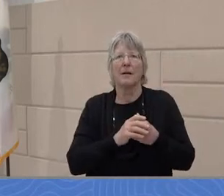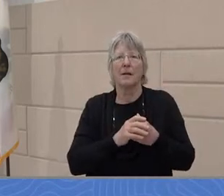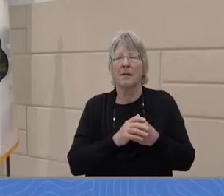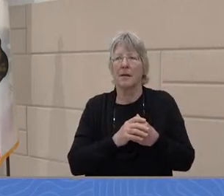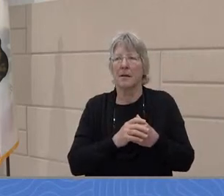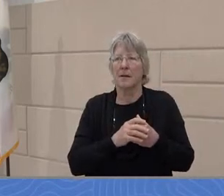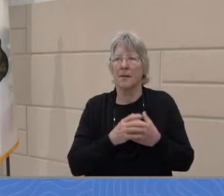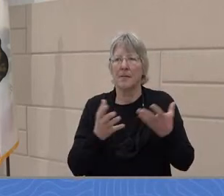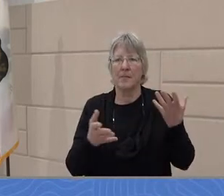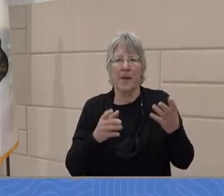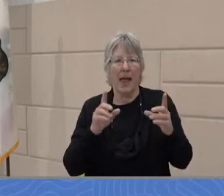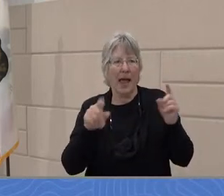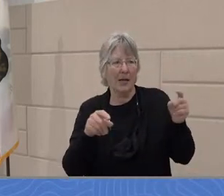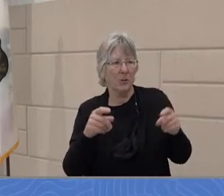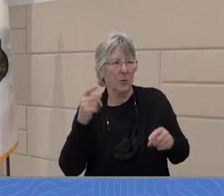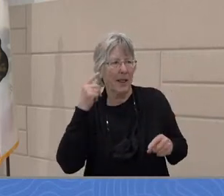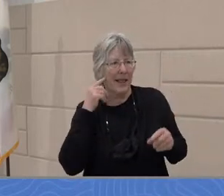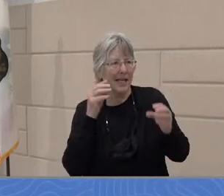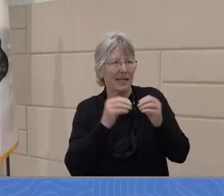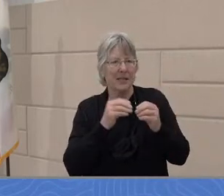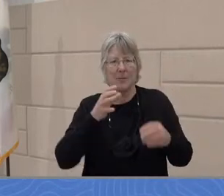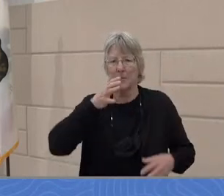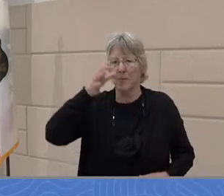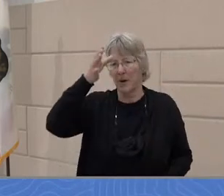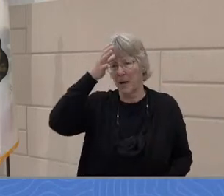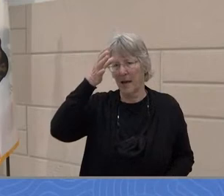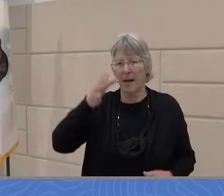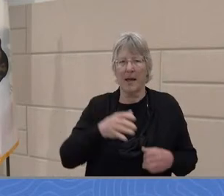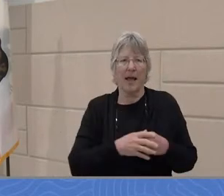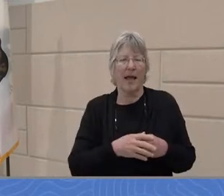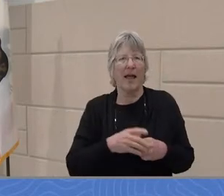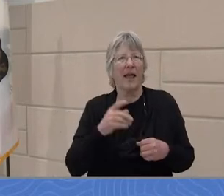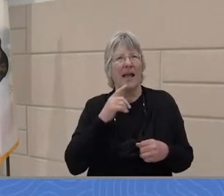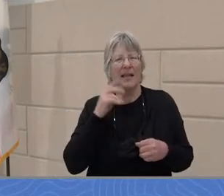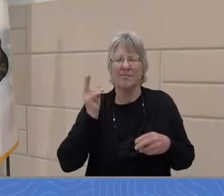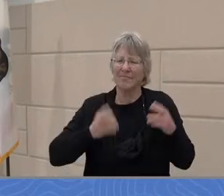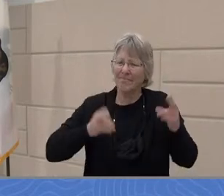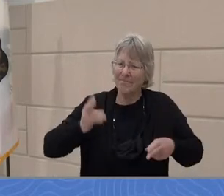ยังบานสลับตะเลออปงบันายกับบานในเยอัมปี